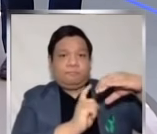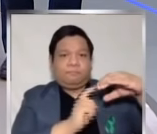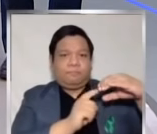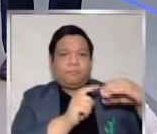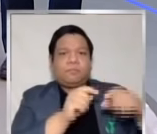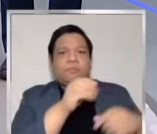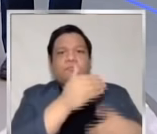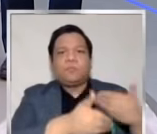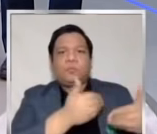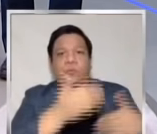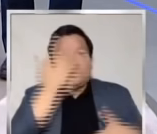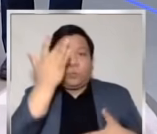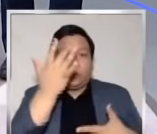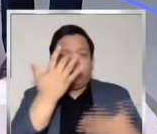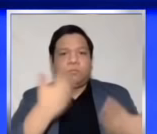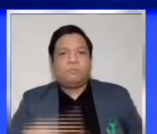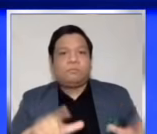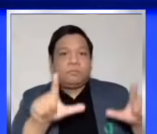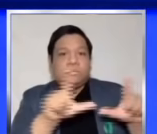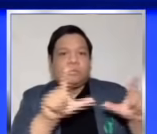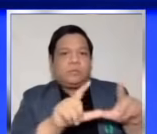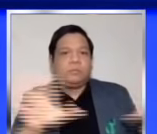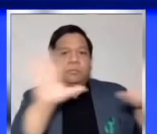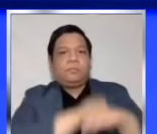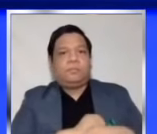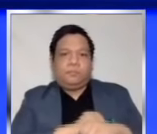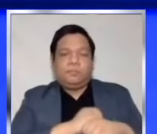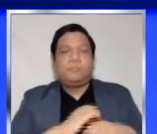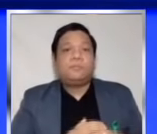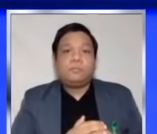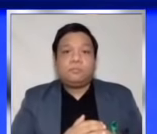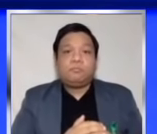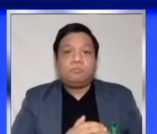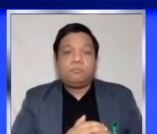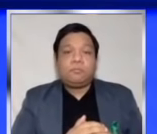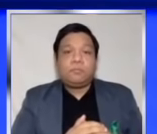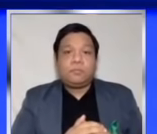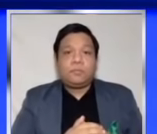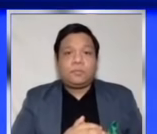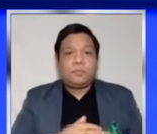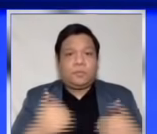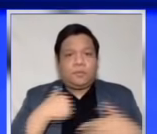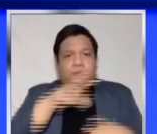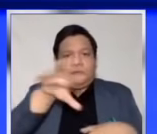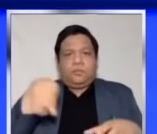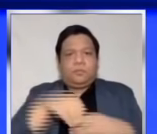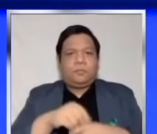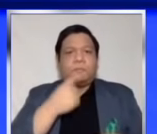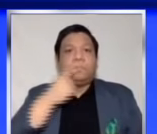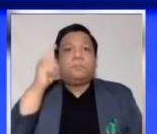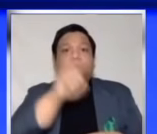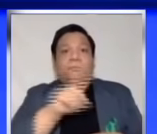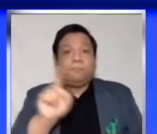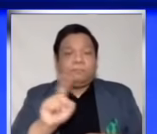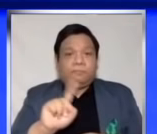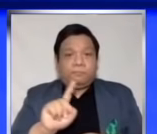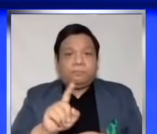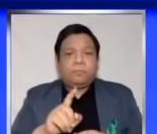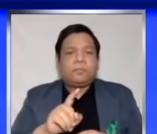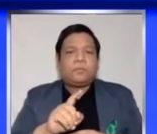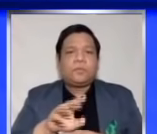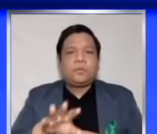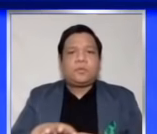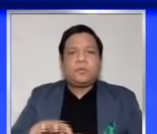matapos mapaso ang kanilang prangkisa. Sakop ng cease and desist order ng NTC ang 41 television